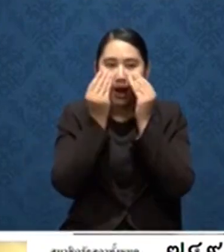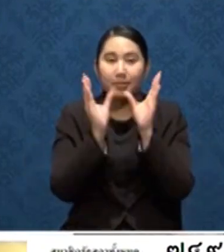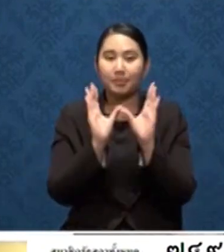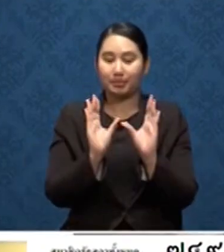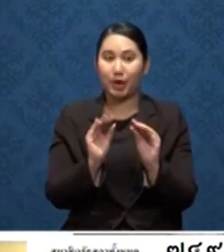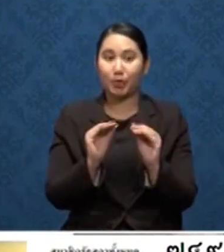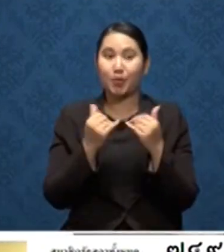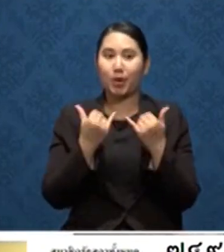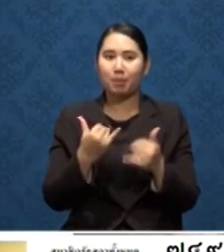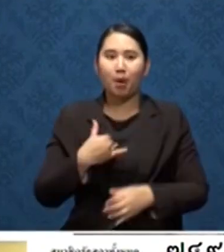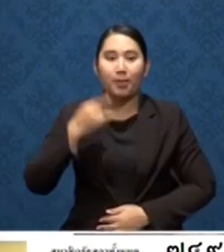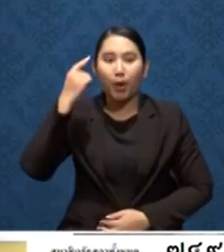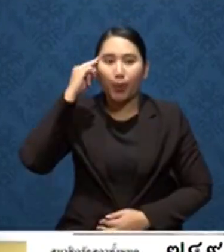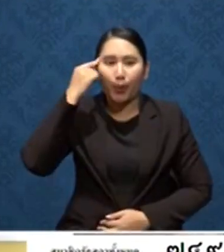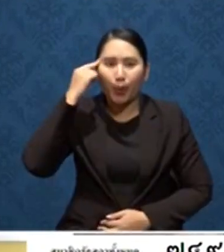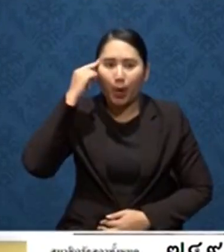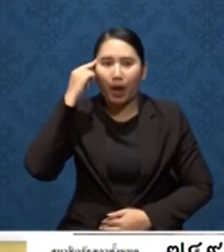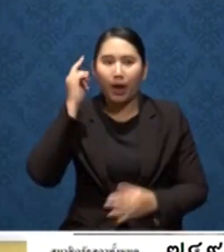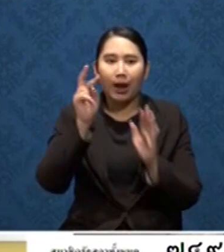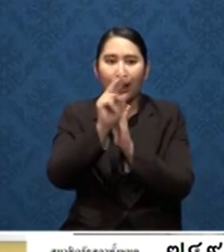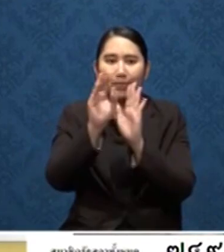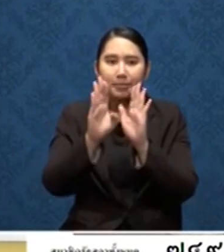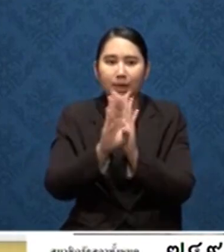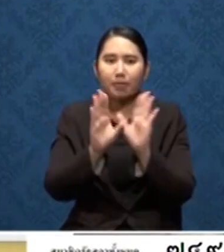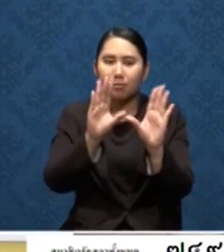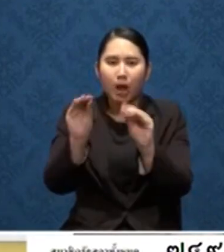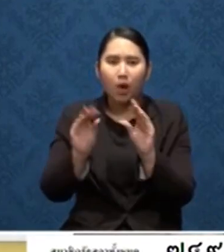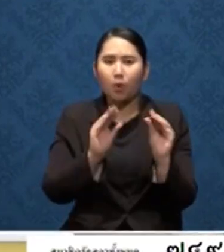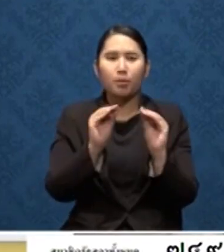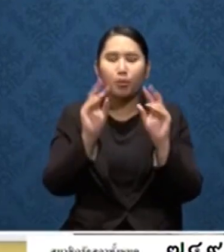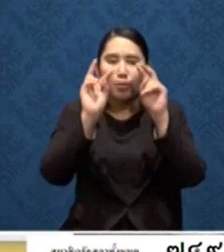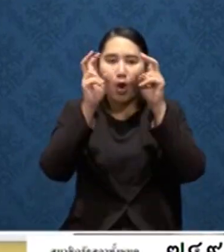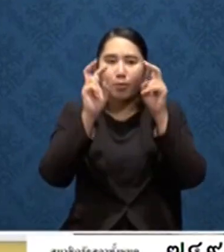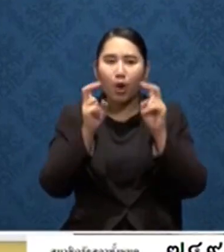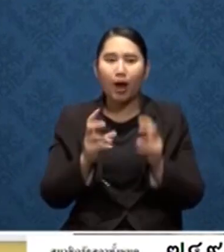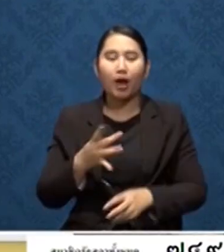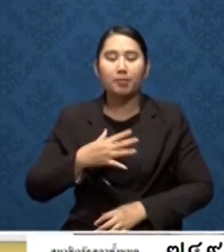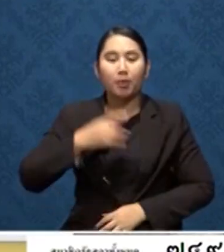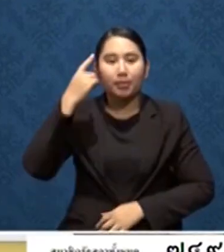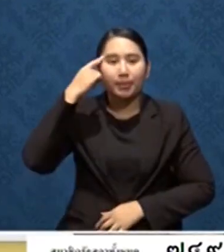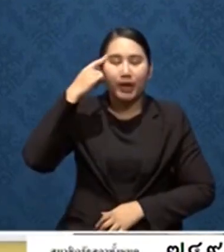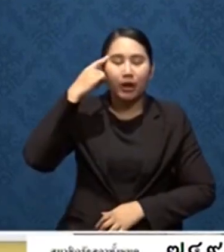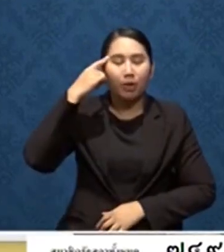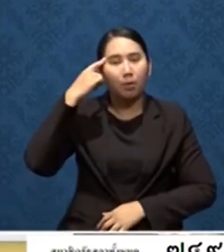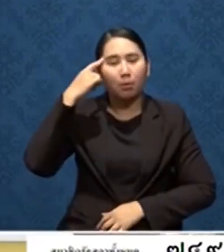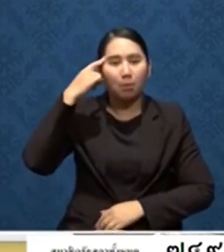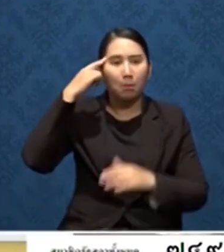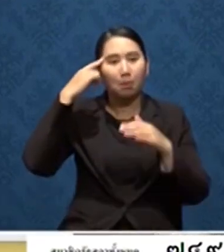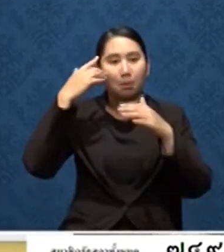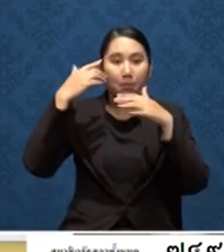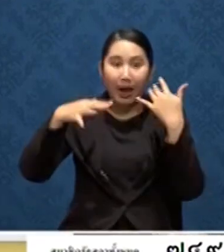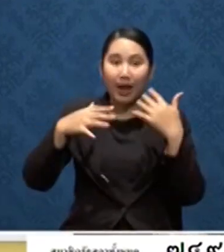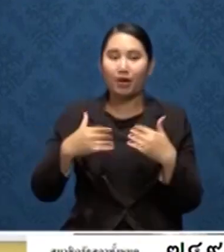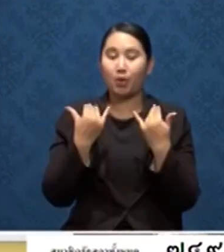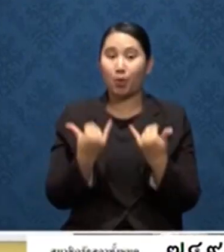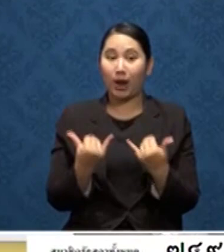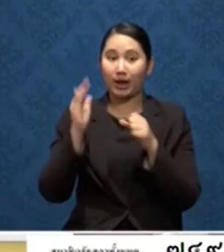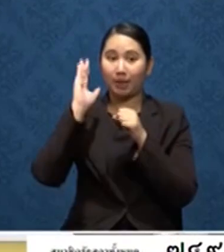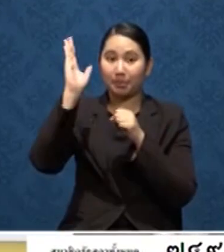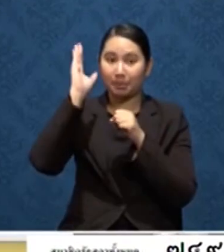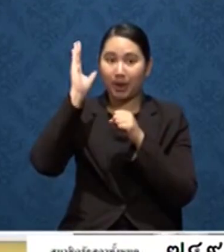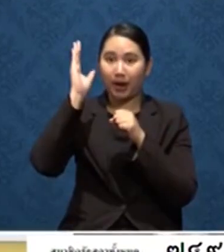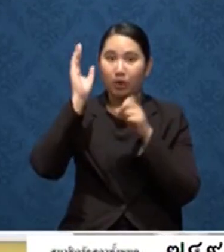โดยที่ไม่รู้มาก่อนว่าระเบียบวาระการประชุมนั้นคืออะไรผมอาจจะหลงคิดไปได้นะครับเพราะการอภิปรายในวันนี้นั้น